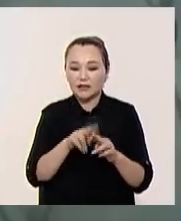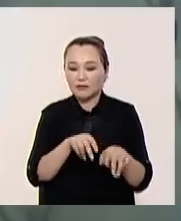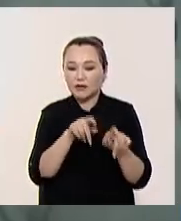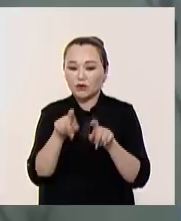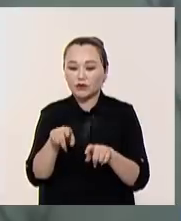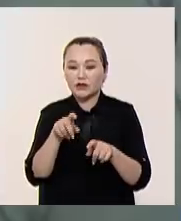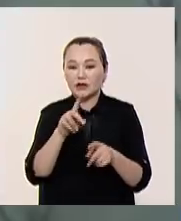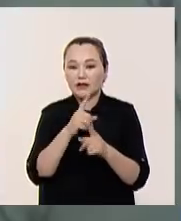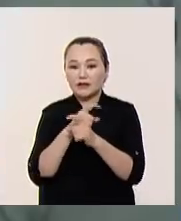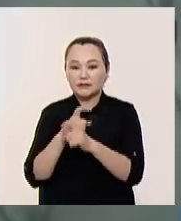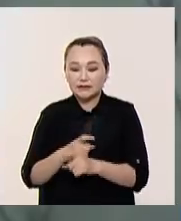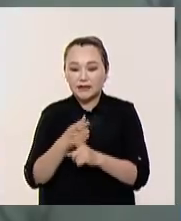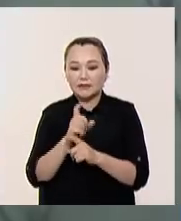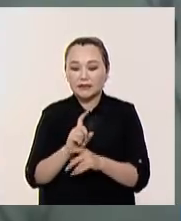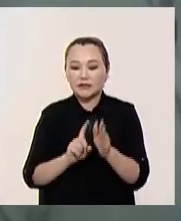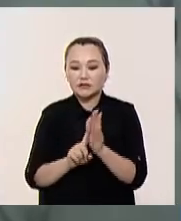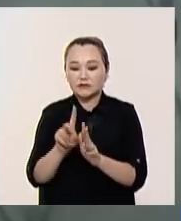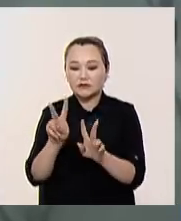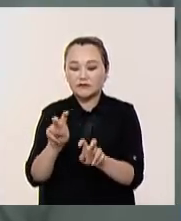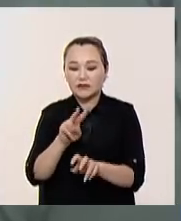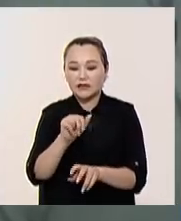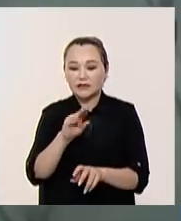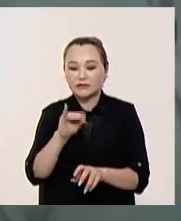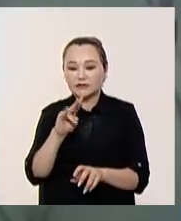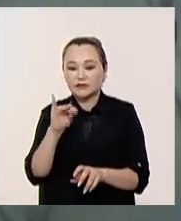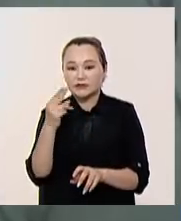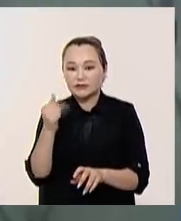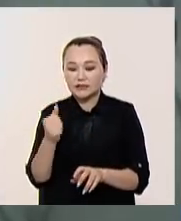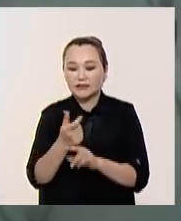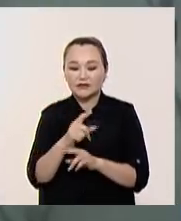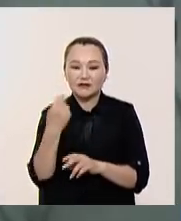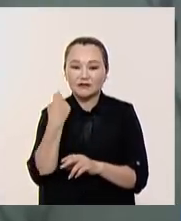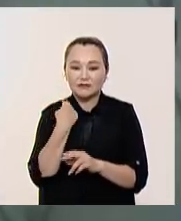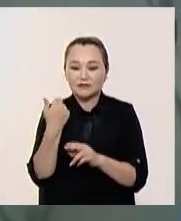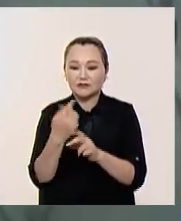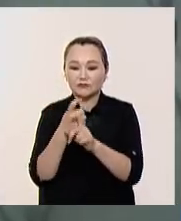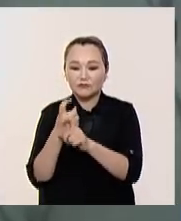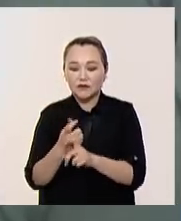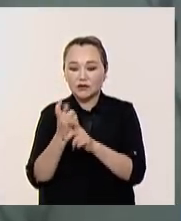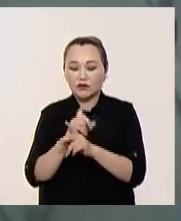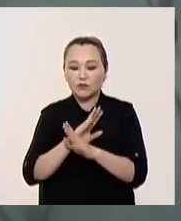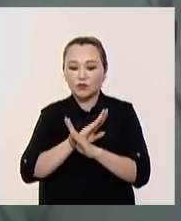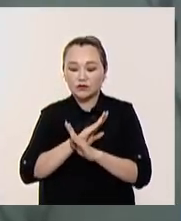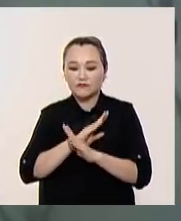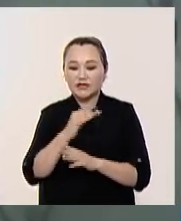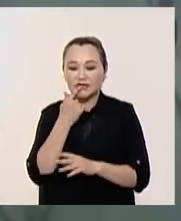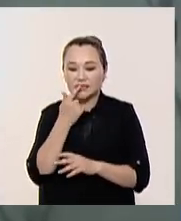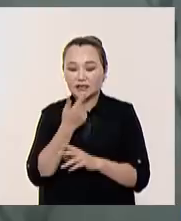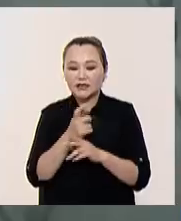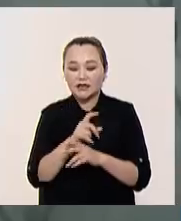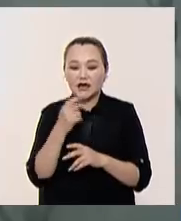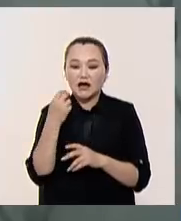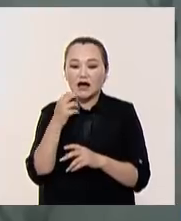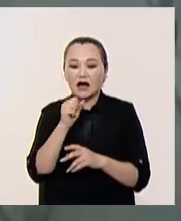на латиницу, это называется латиница. Но на самом деле латинского языка уже не существует, это мертвый язык, это алфавит